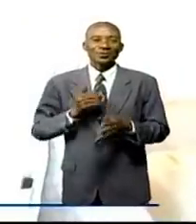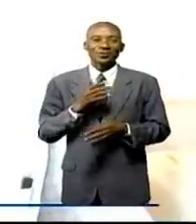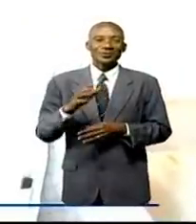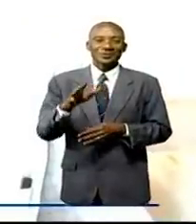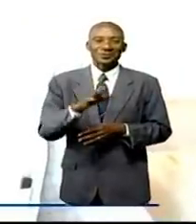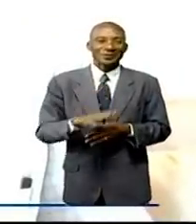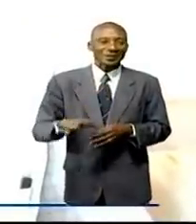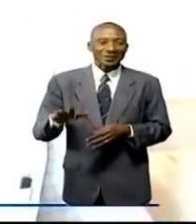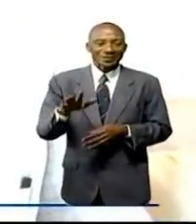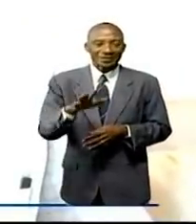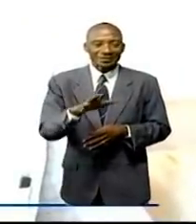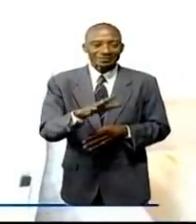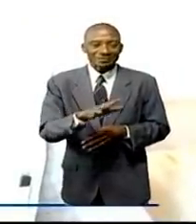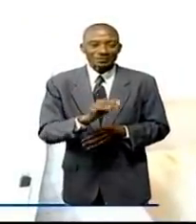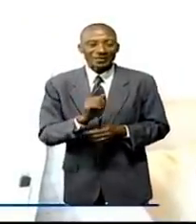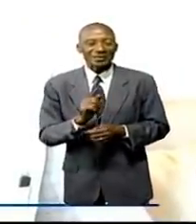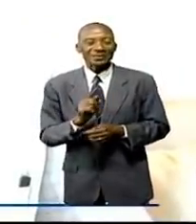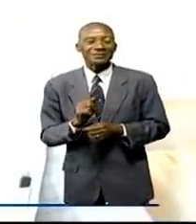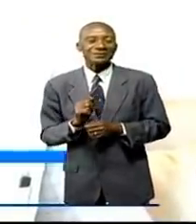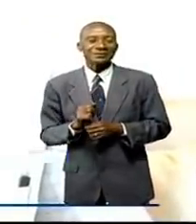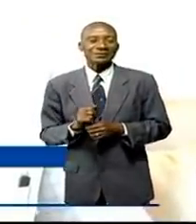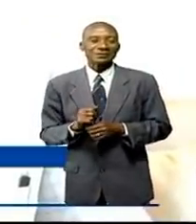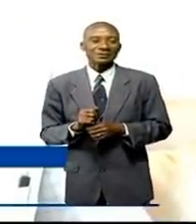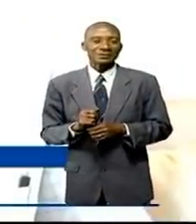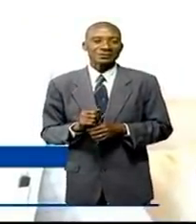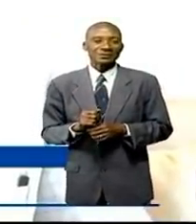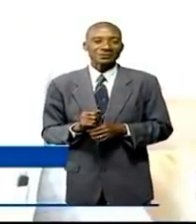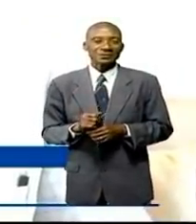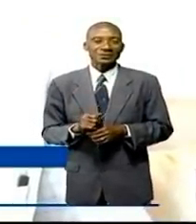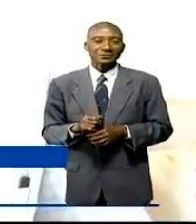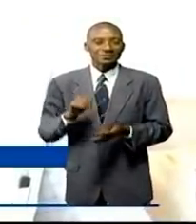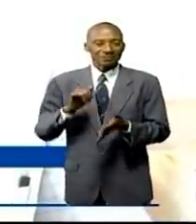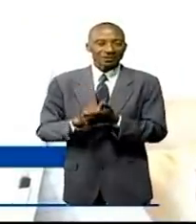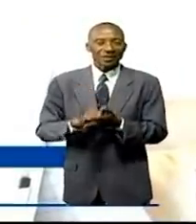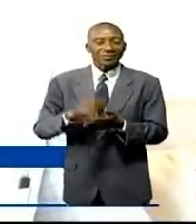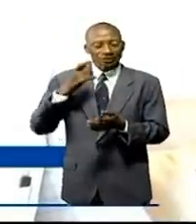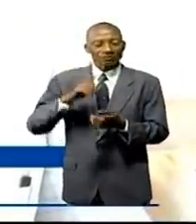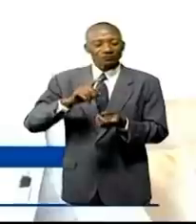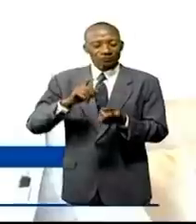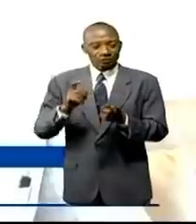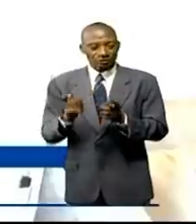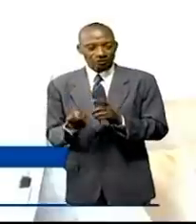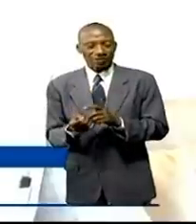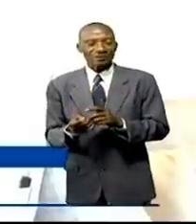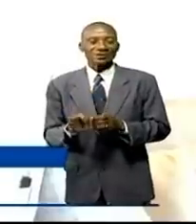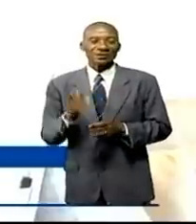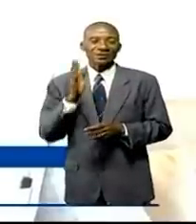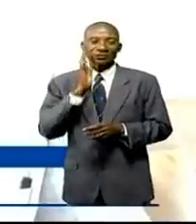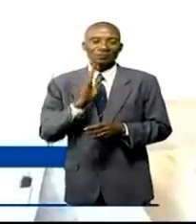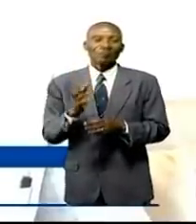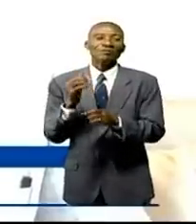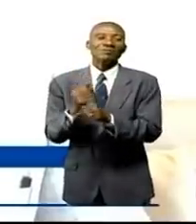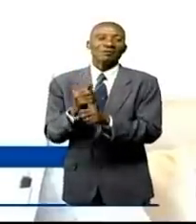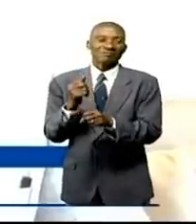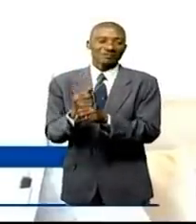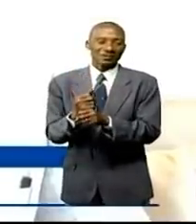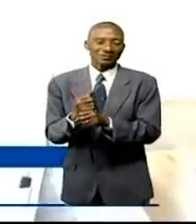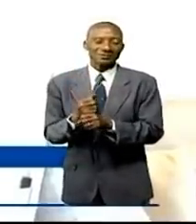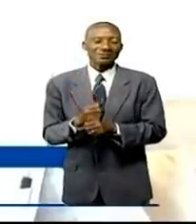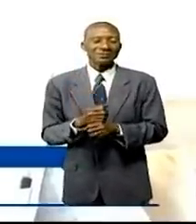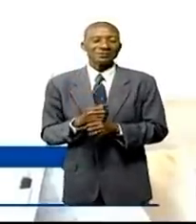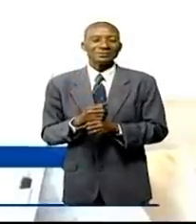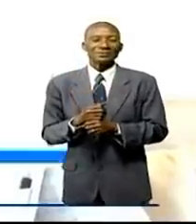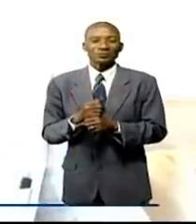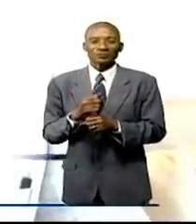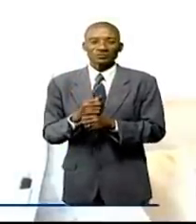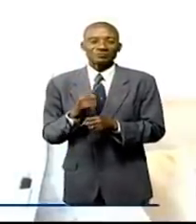La motivation derrière, c'est de pouvoir améliorer la gouvernance à la fois sur le plan politique, sur le plan